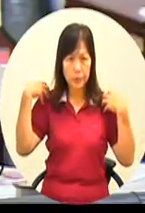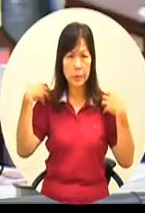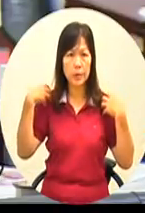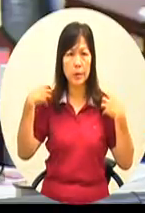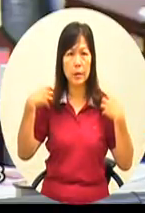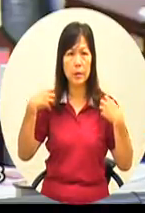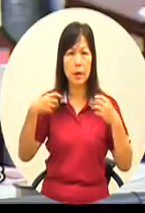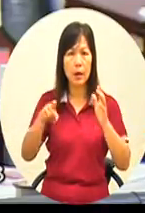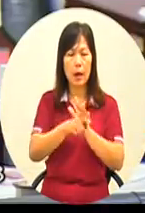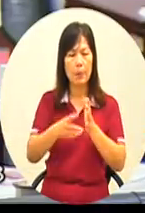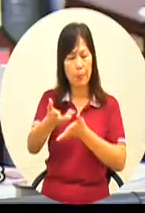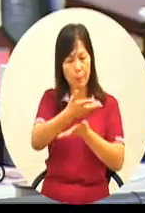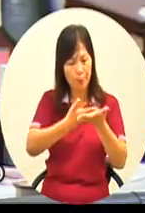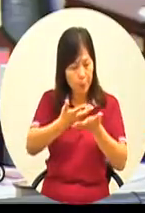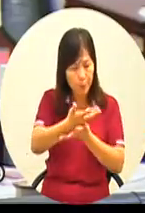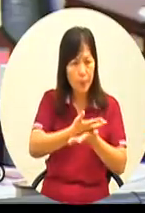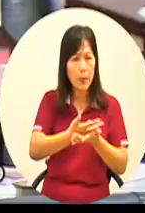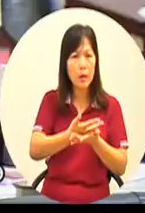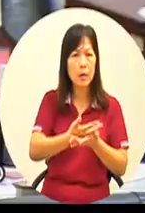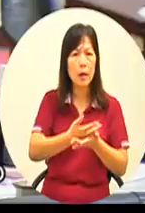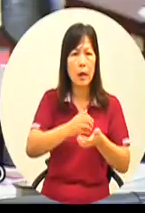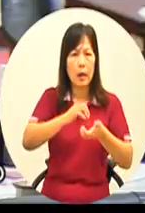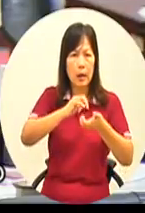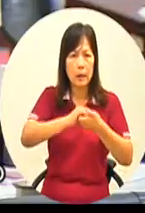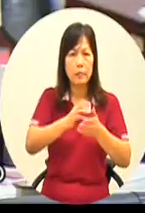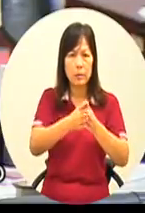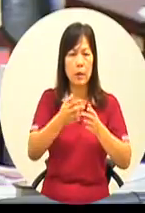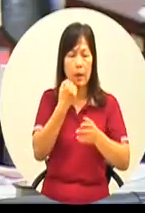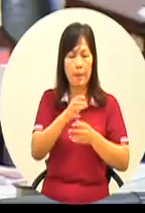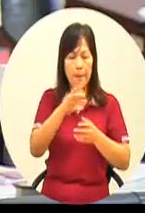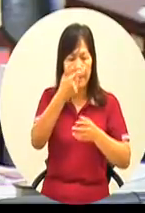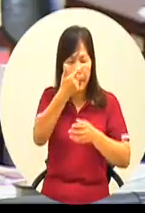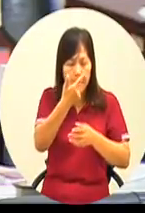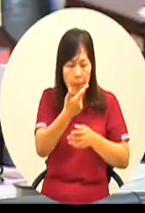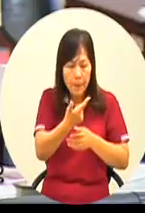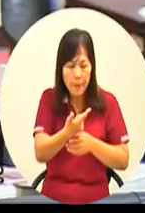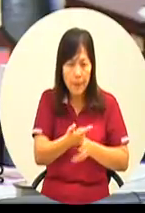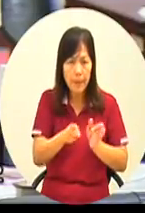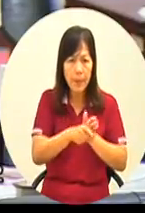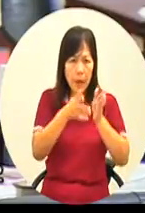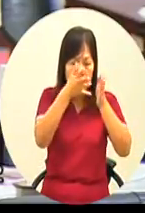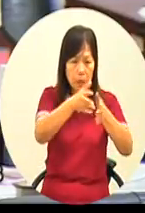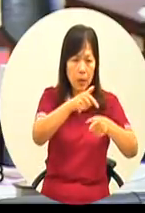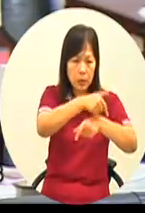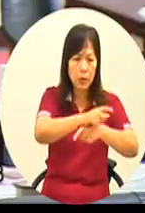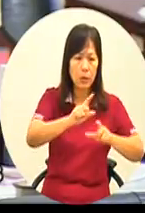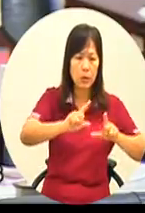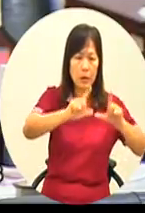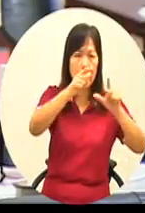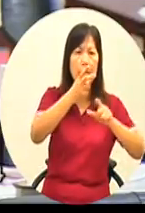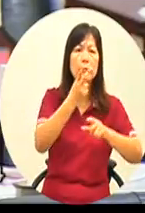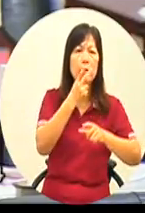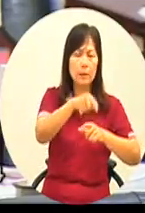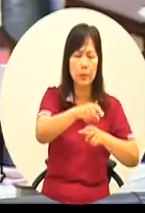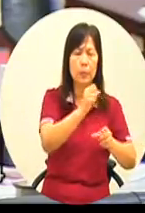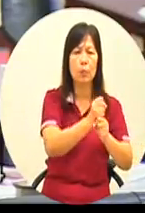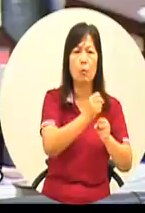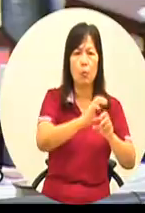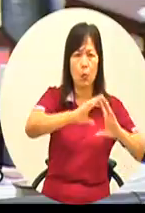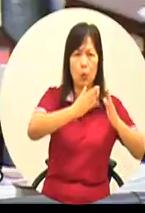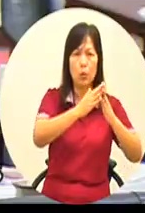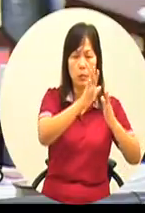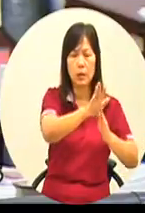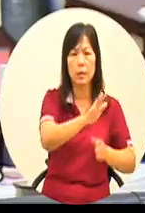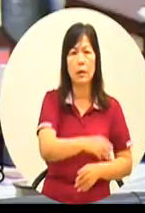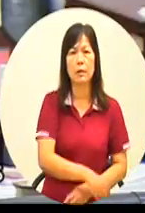一个交流呢，其实我们必须越来越重视，哈，在东南亚的这个布局，哈。那所以为